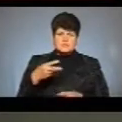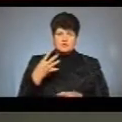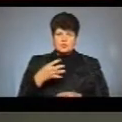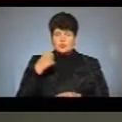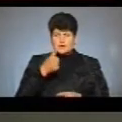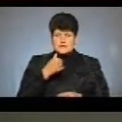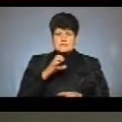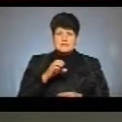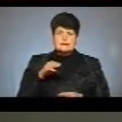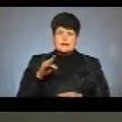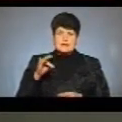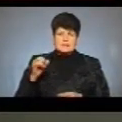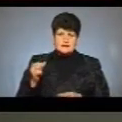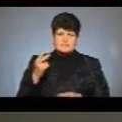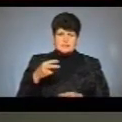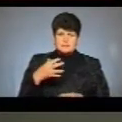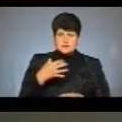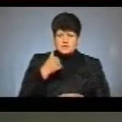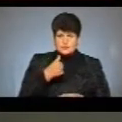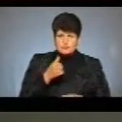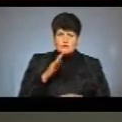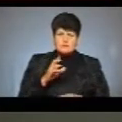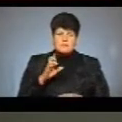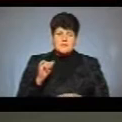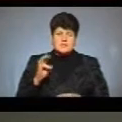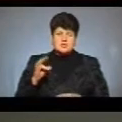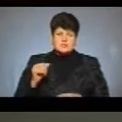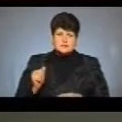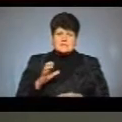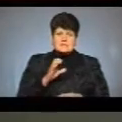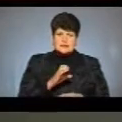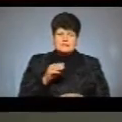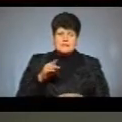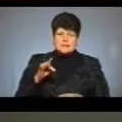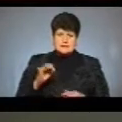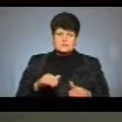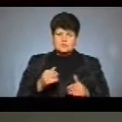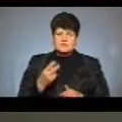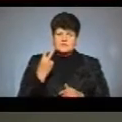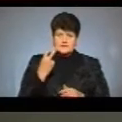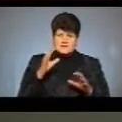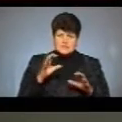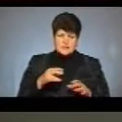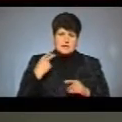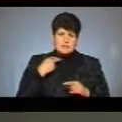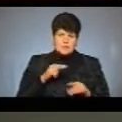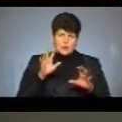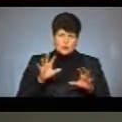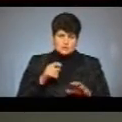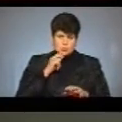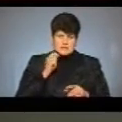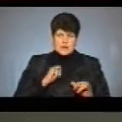24-річного Сергія Терендеха і 25-річного Володимира Біляшевича. Сергію Терендеху інкримінують 2 статті Кримінального кодексу України